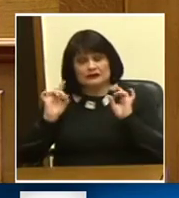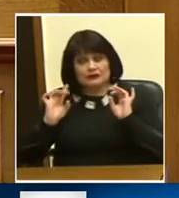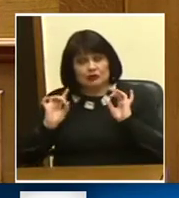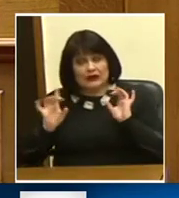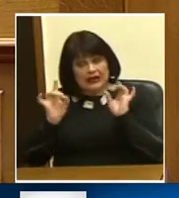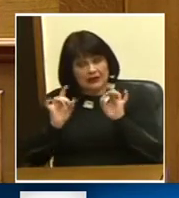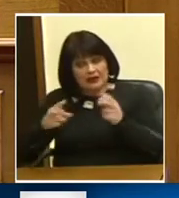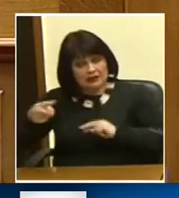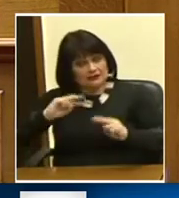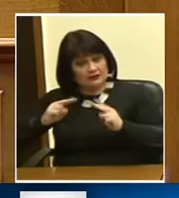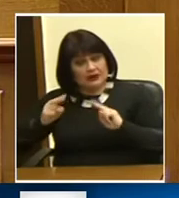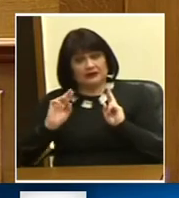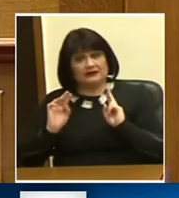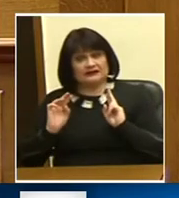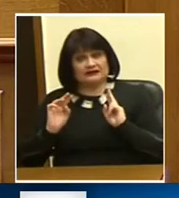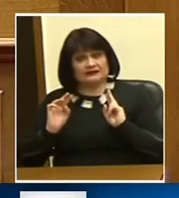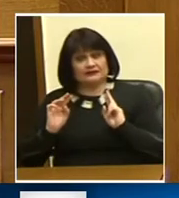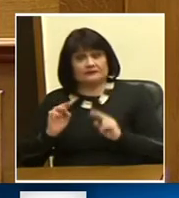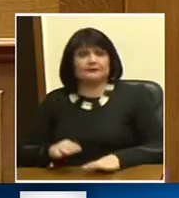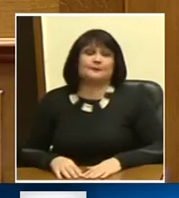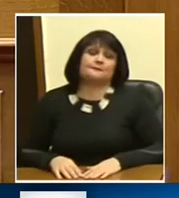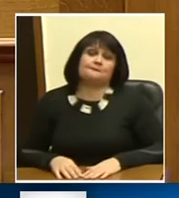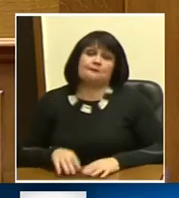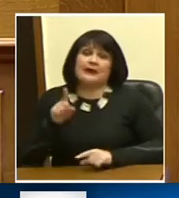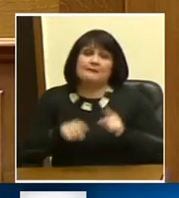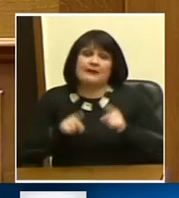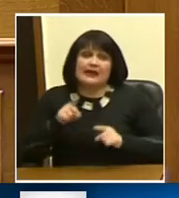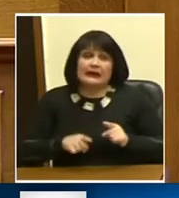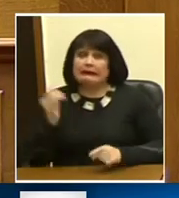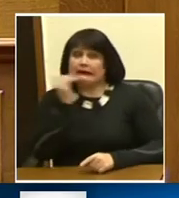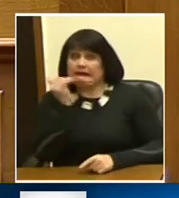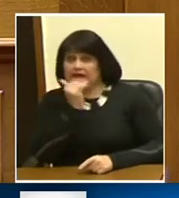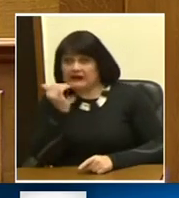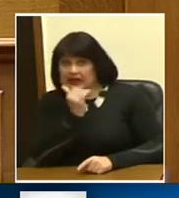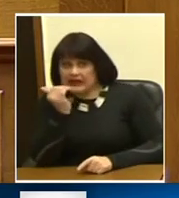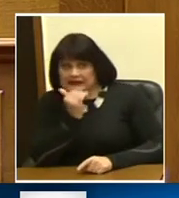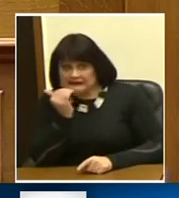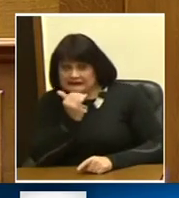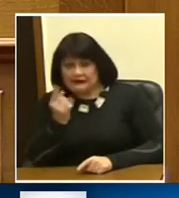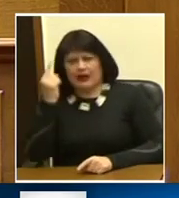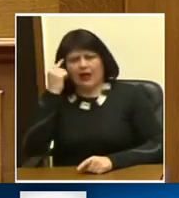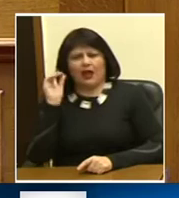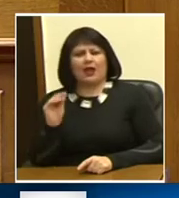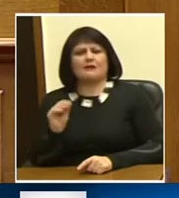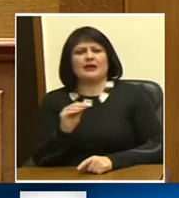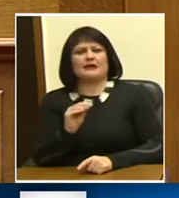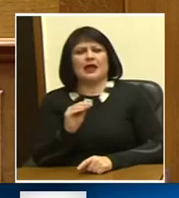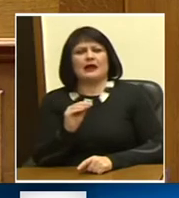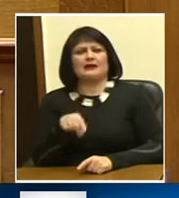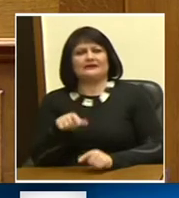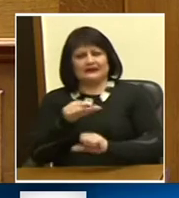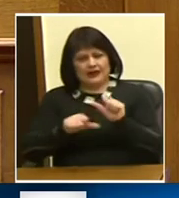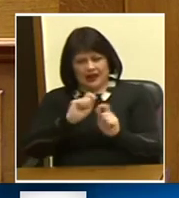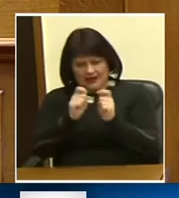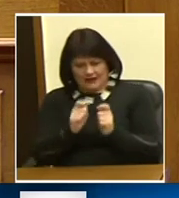δεν μίλησε. Γιατί κάποιοι έτρεξαν, έσπευσαν να εκμεταλλευτούν αυτή την αναθεώρηση,